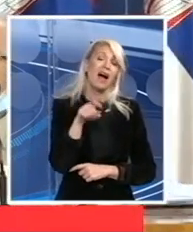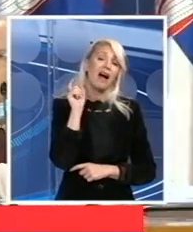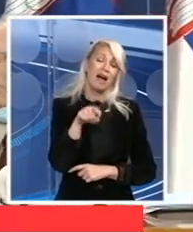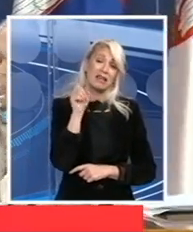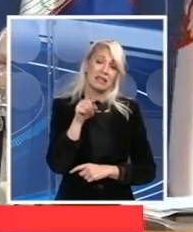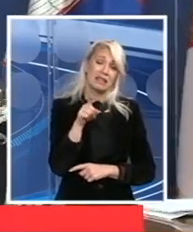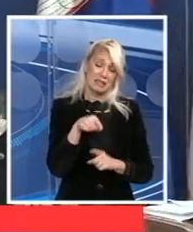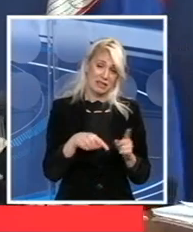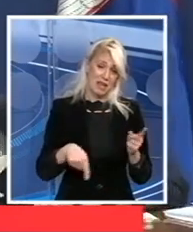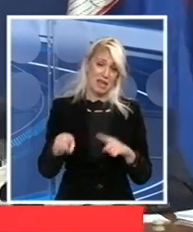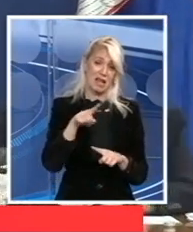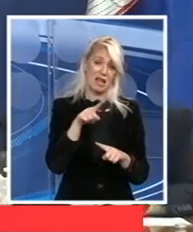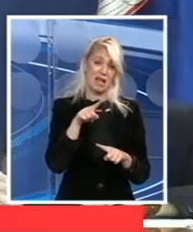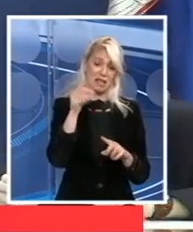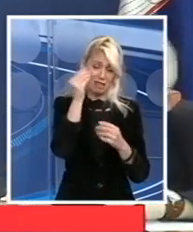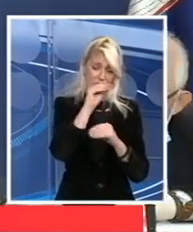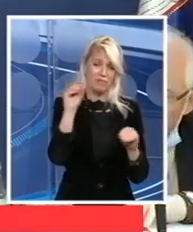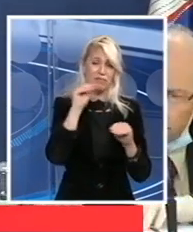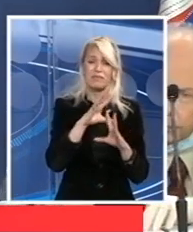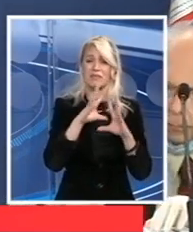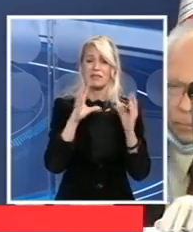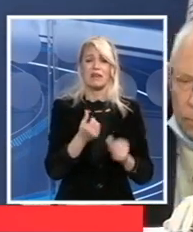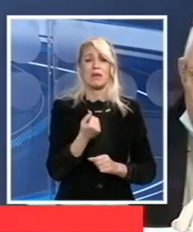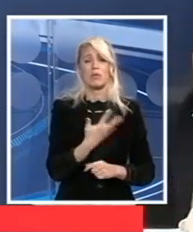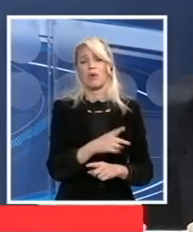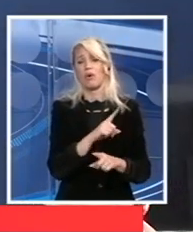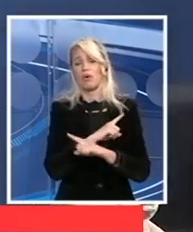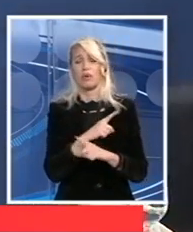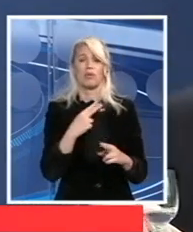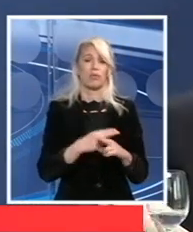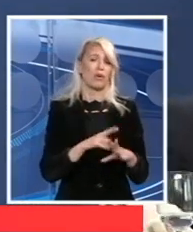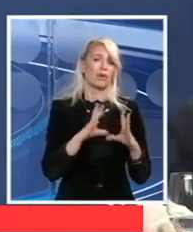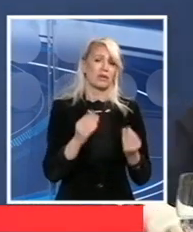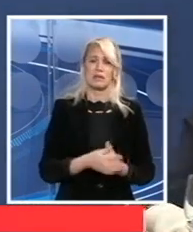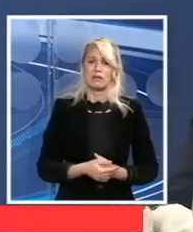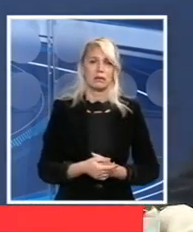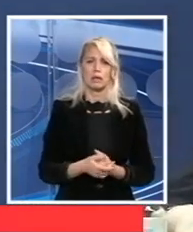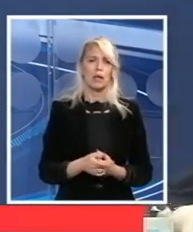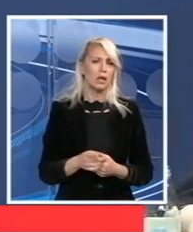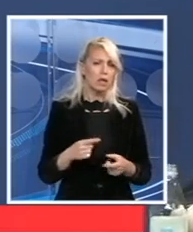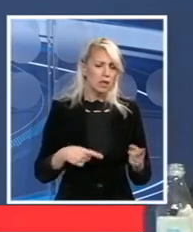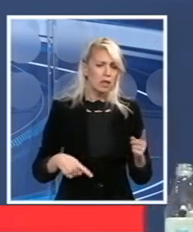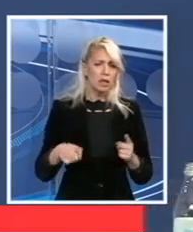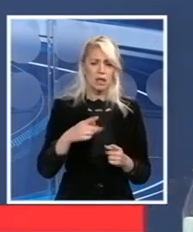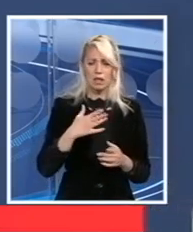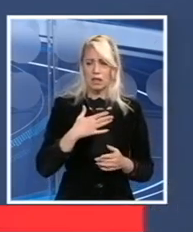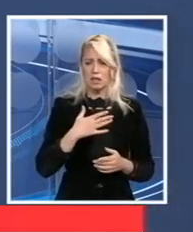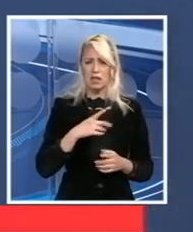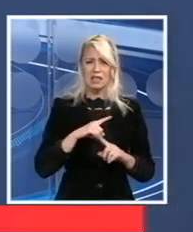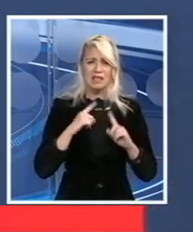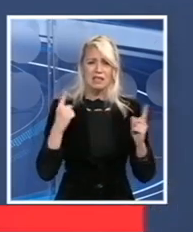koje imamo kada je u pitanju obolevanje i umiranje. Mora da postoji odgovornost za javno izrečenu